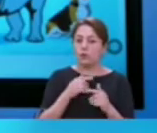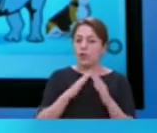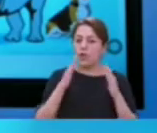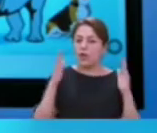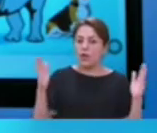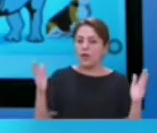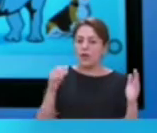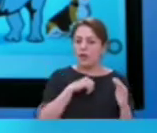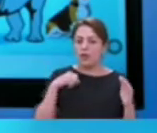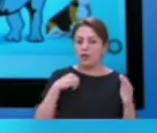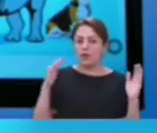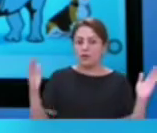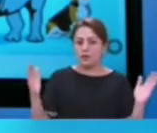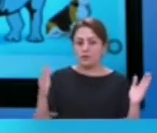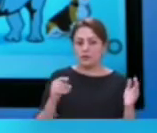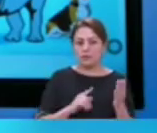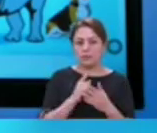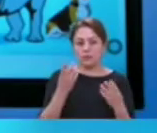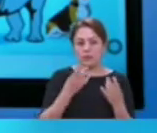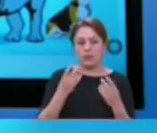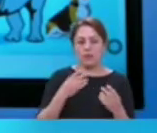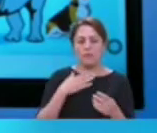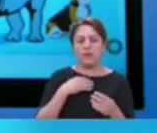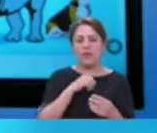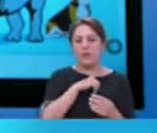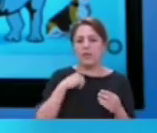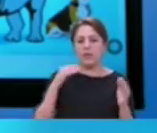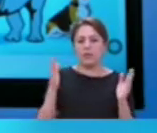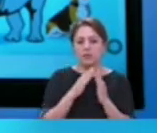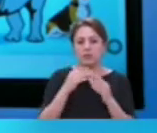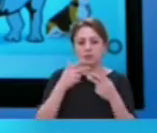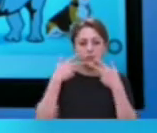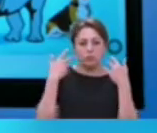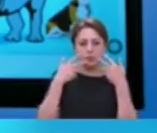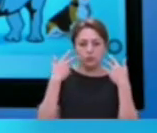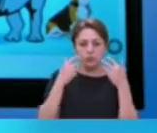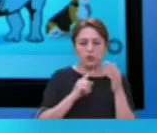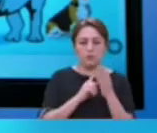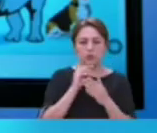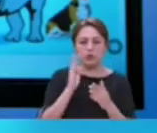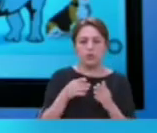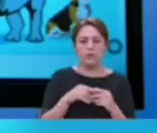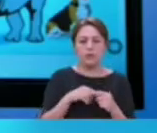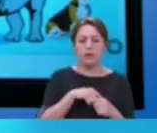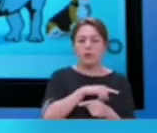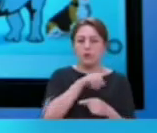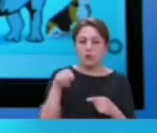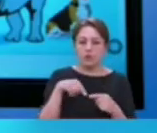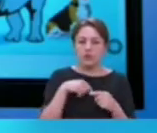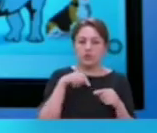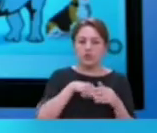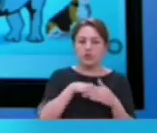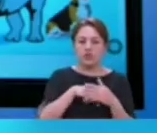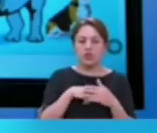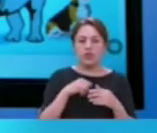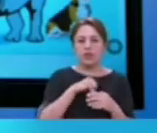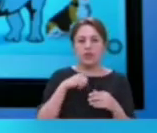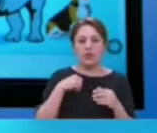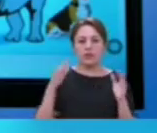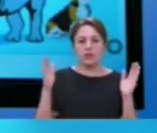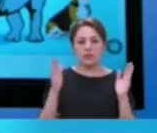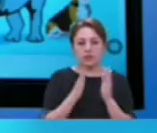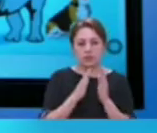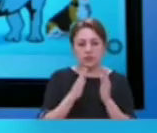boshlashingiz mumkin. Demak, men eng kichkinasi mushukdan boshlayman. Bularning ichida eng kichkinasi mushuk bo'lgani uchun vaznlarni ham